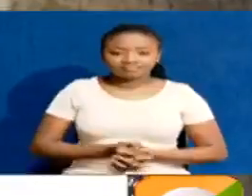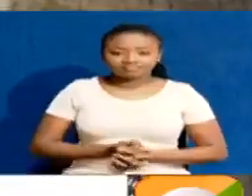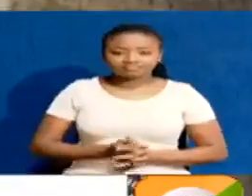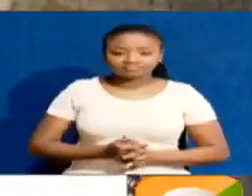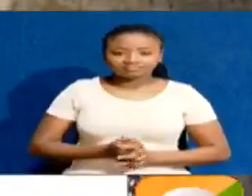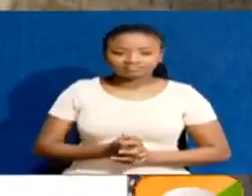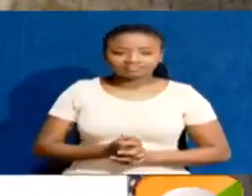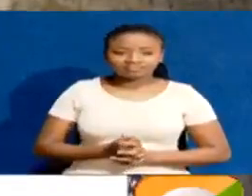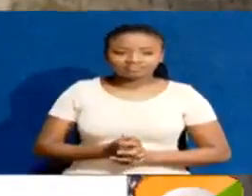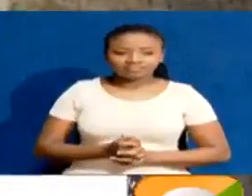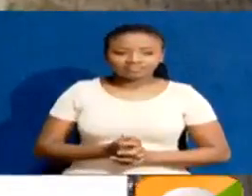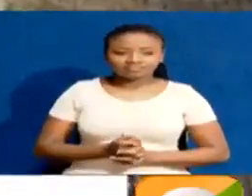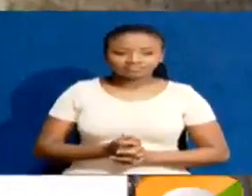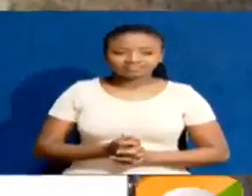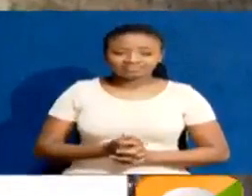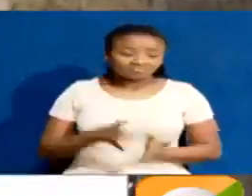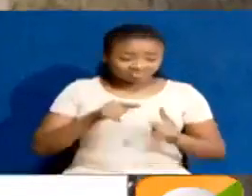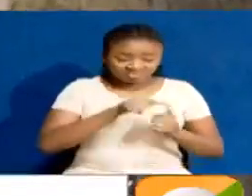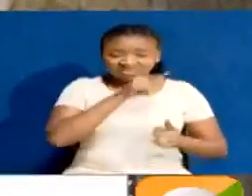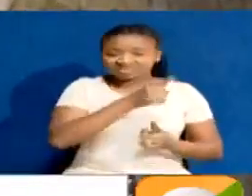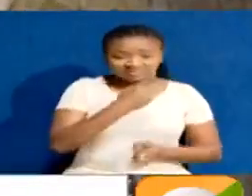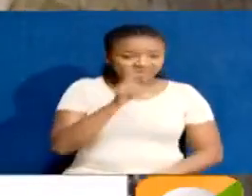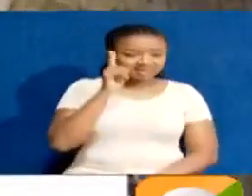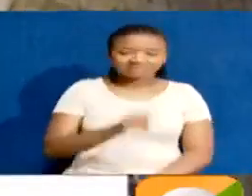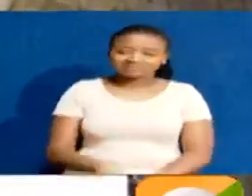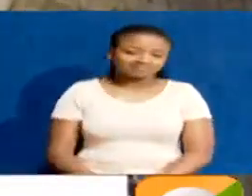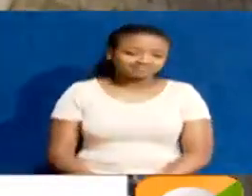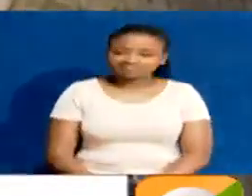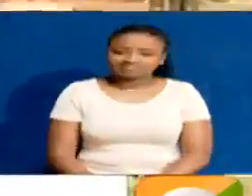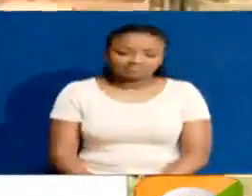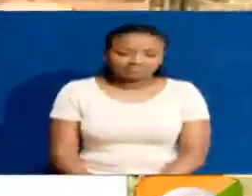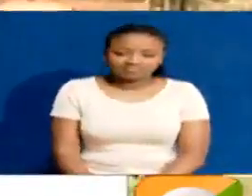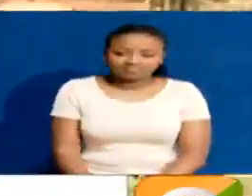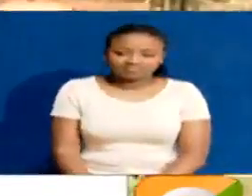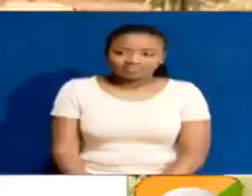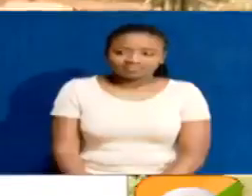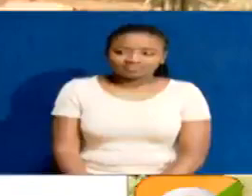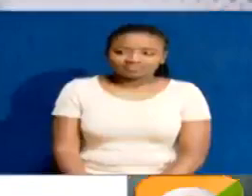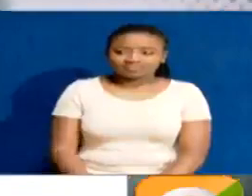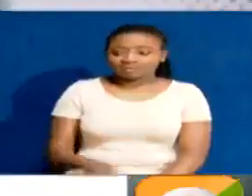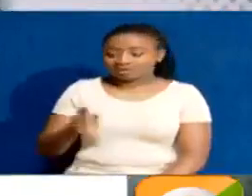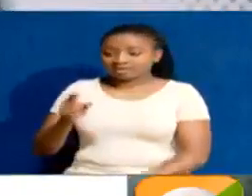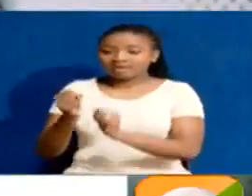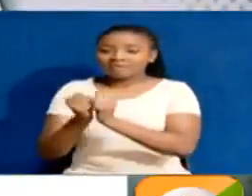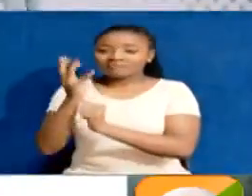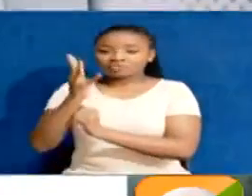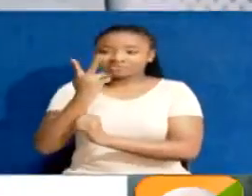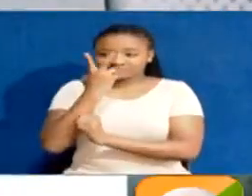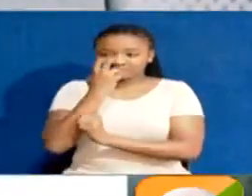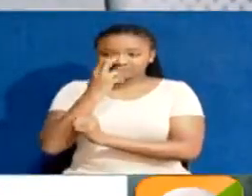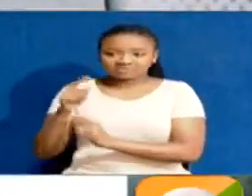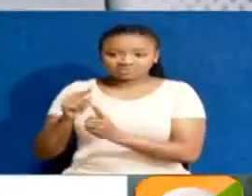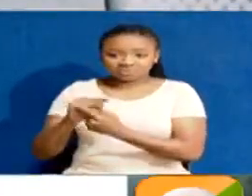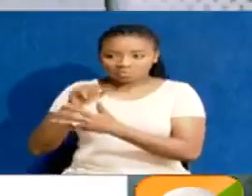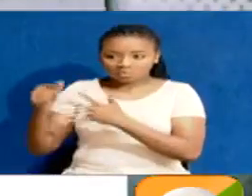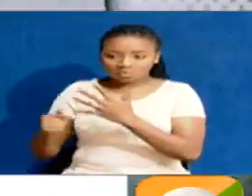And I do not think that this is the way to go if you want to own land. Washukiwa 14 waliokamatwa sasa